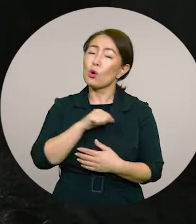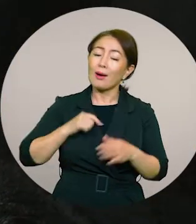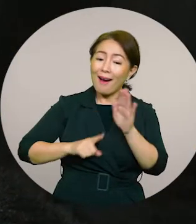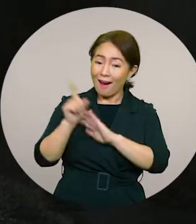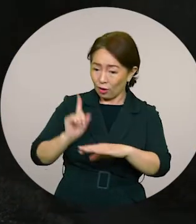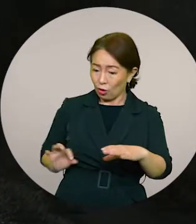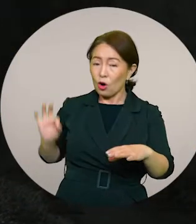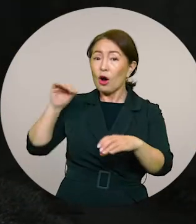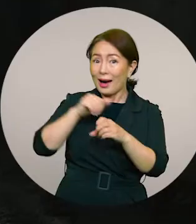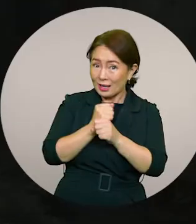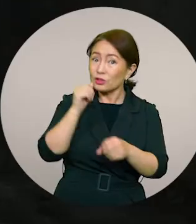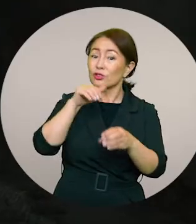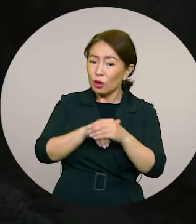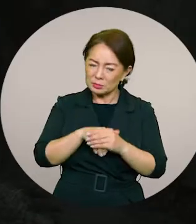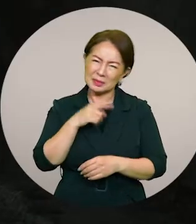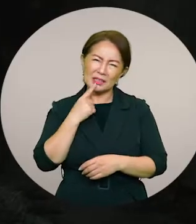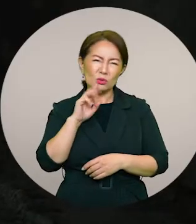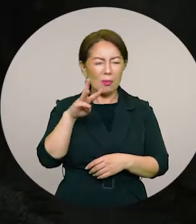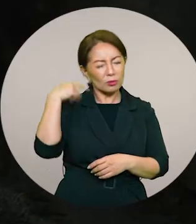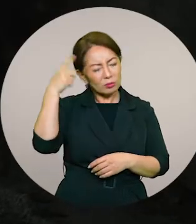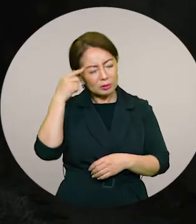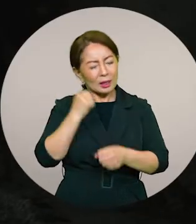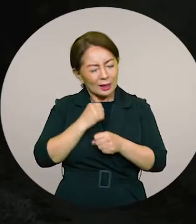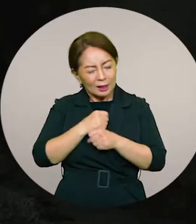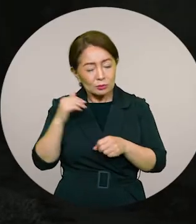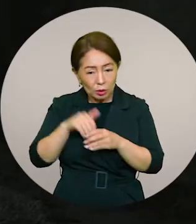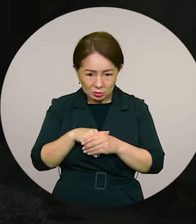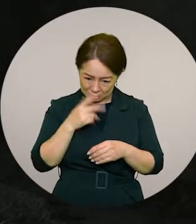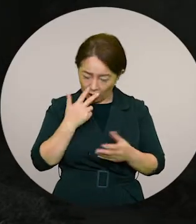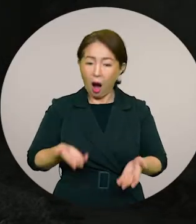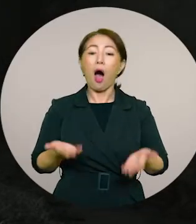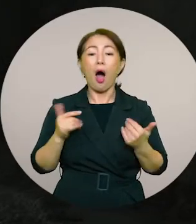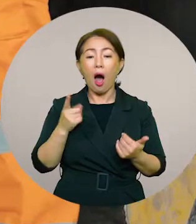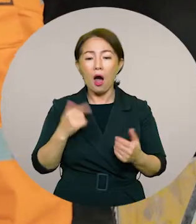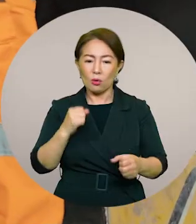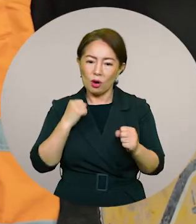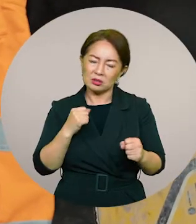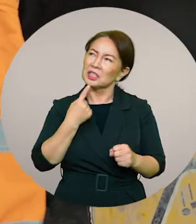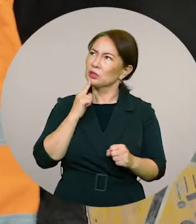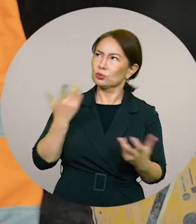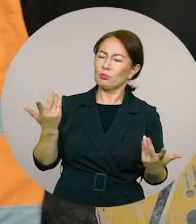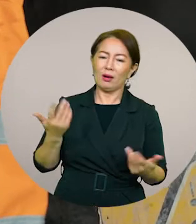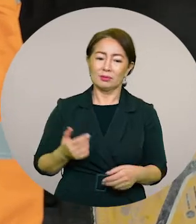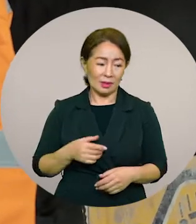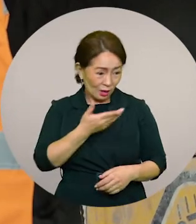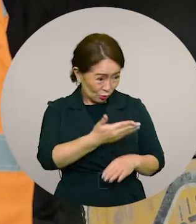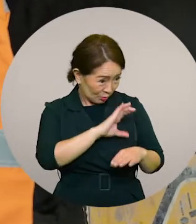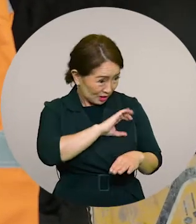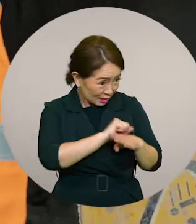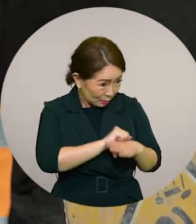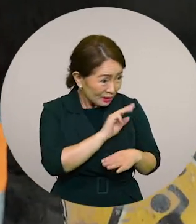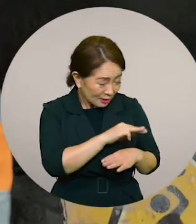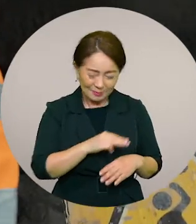анх харахтаа айгүй юу ах хэцүү ах гэж бодож авсан байна. Тэрнээс араа гайгүйсэн. Одоо нэг хэцүү юм байна. Сэтгэл санаагаа бэлдсэн байсан